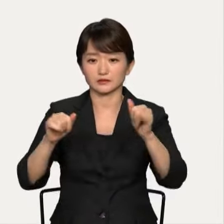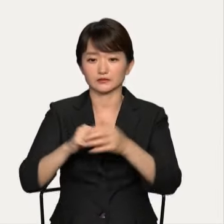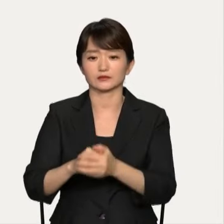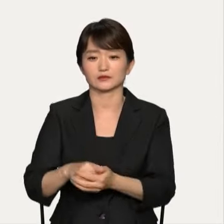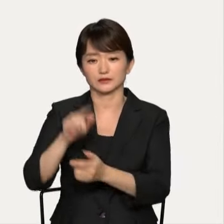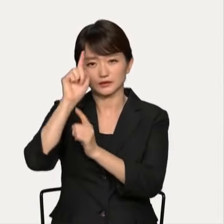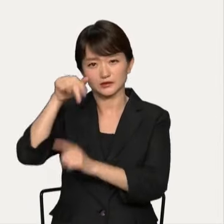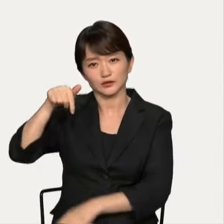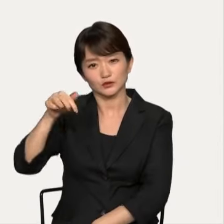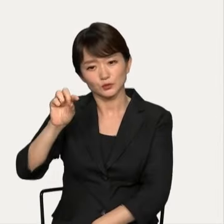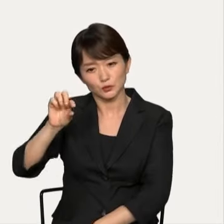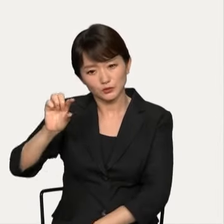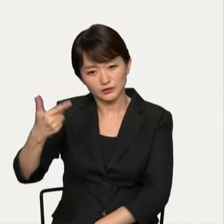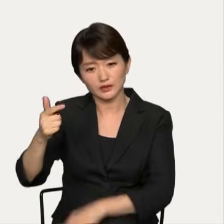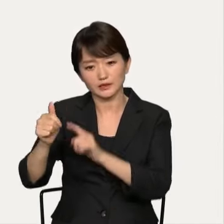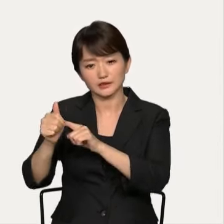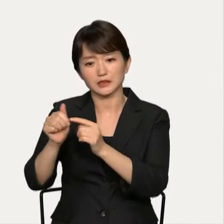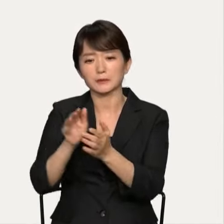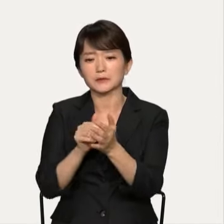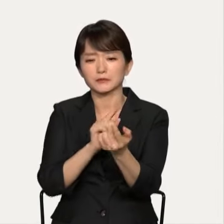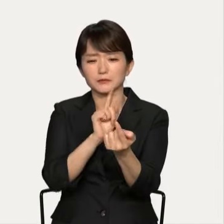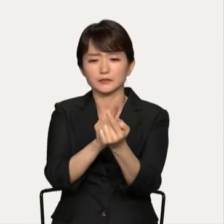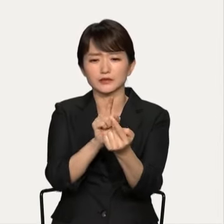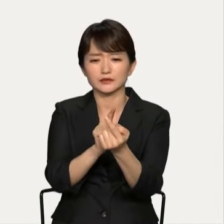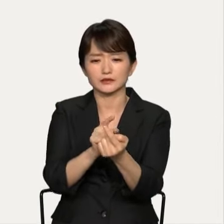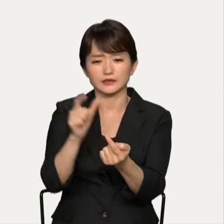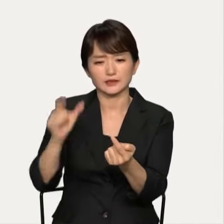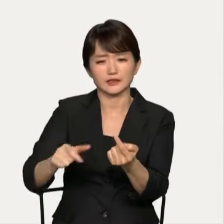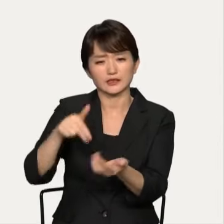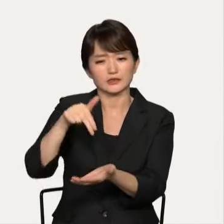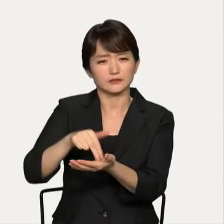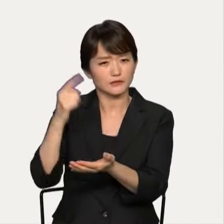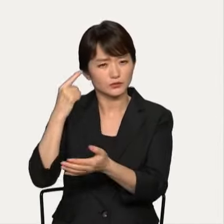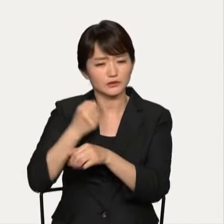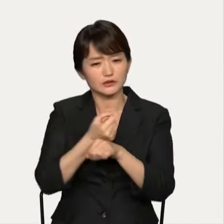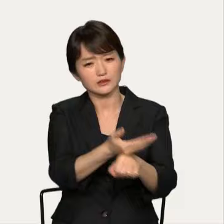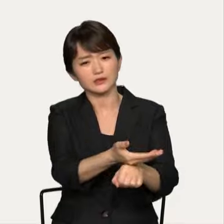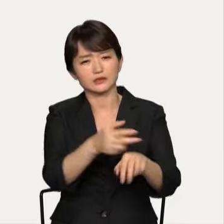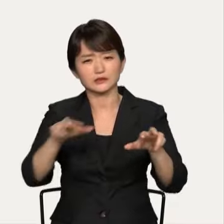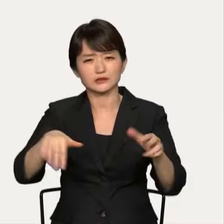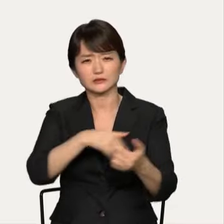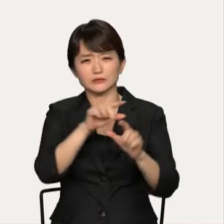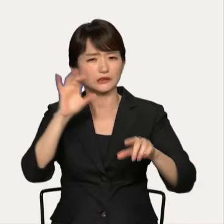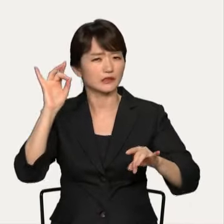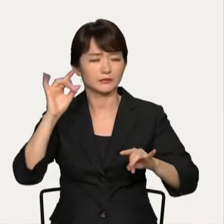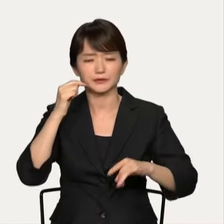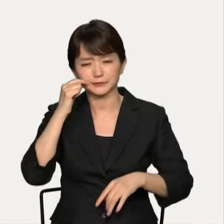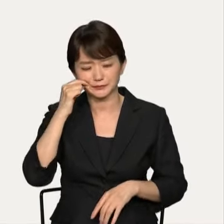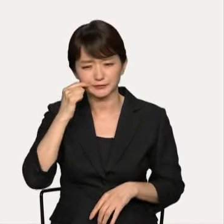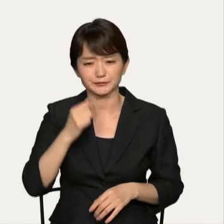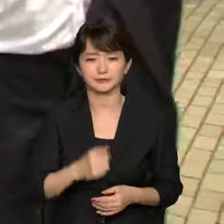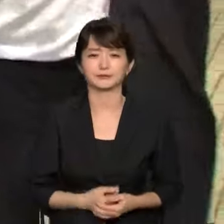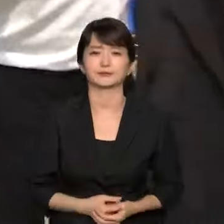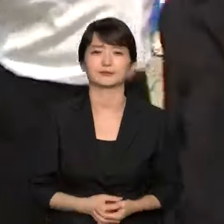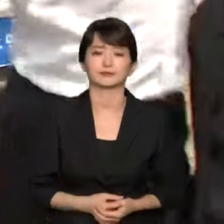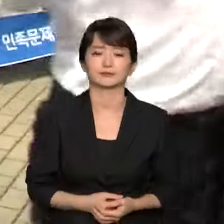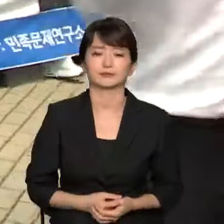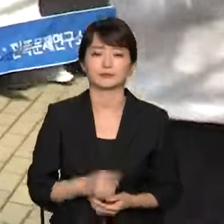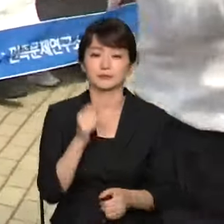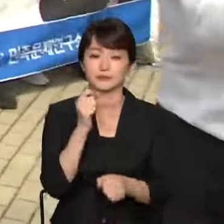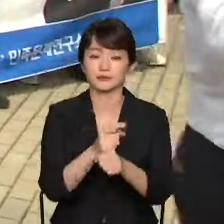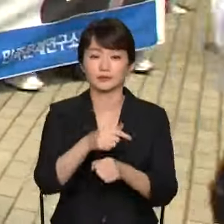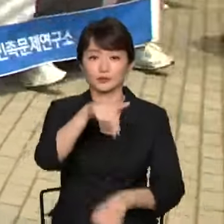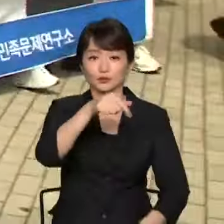비공개로 만난 자리에서 상당히 강한 입장을 전 할 했이